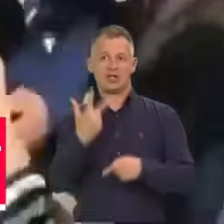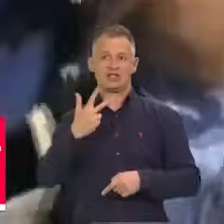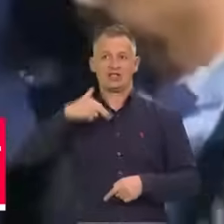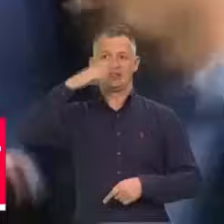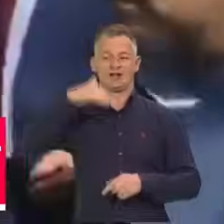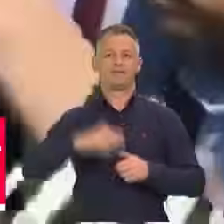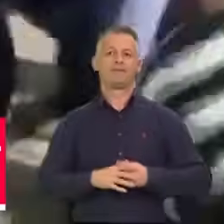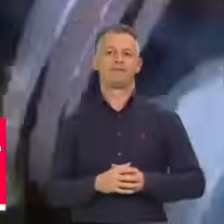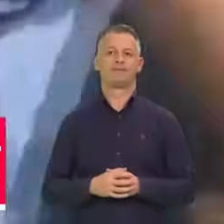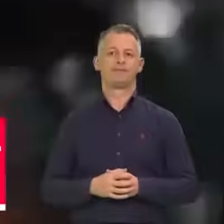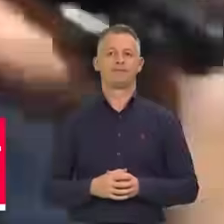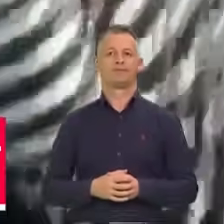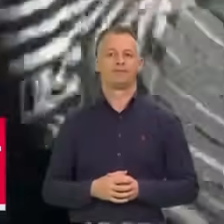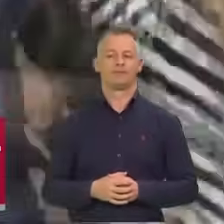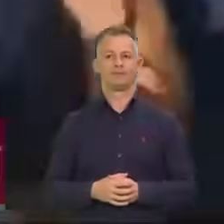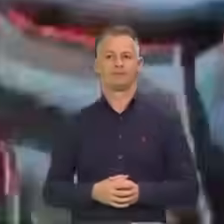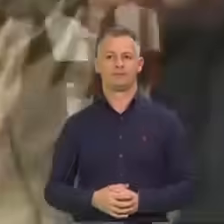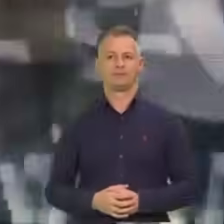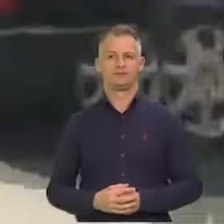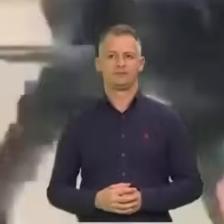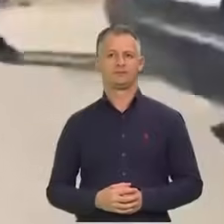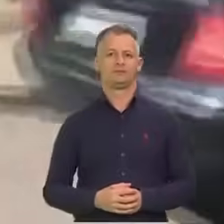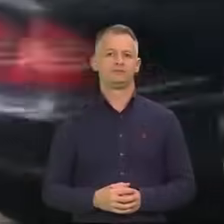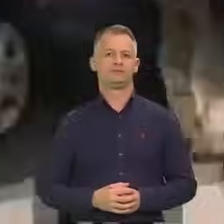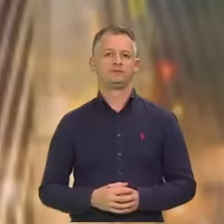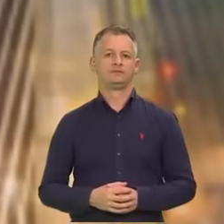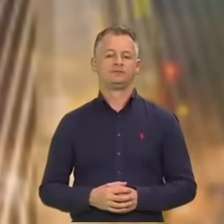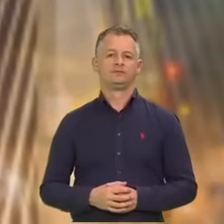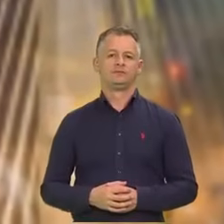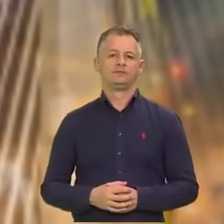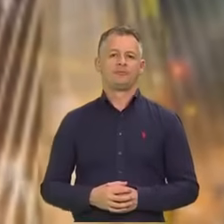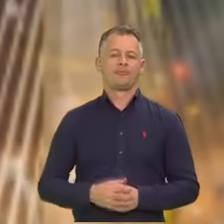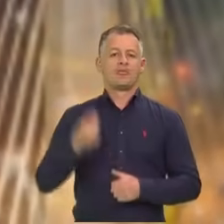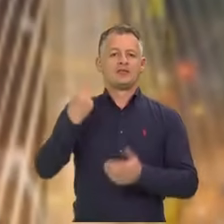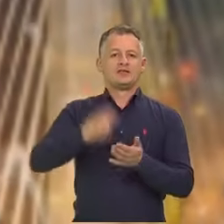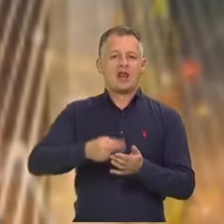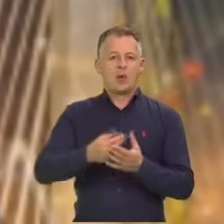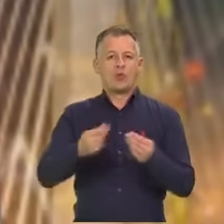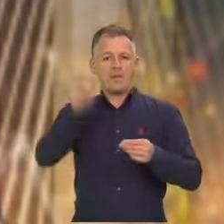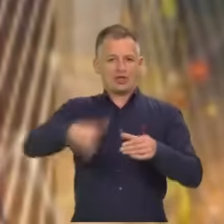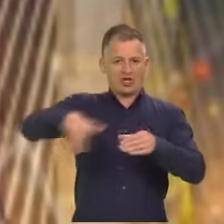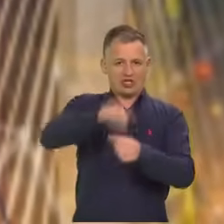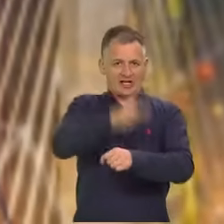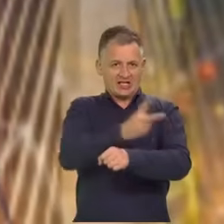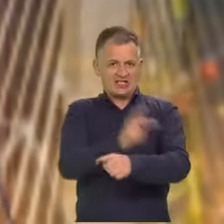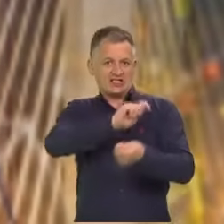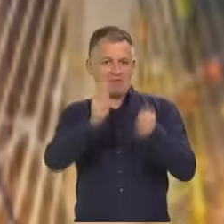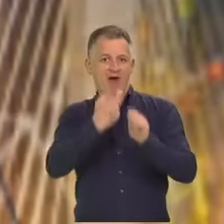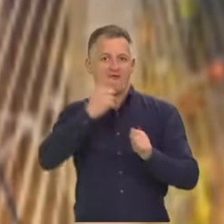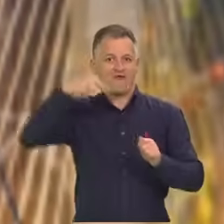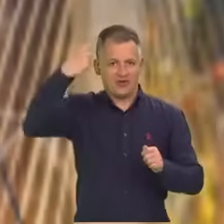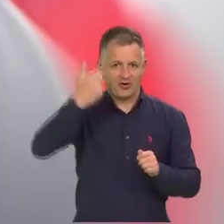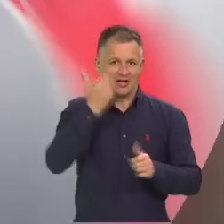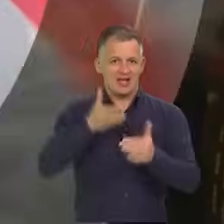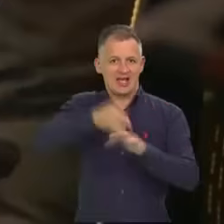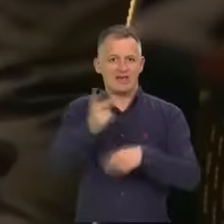3 zile. Salariile multor bugetari se vor schimba anul viitor, odată ce